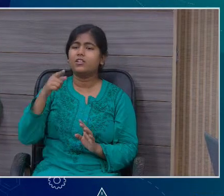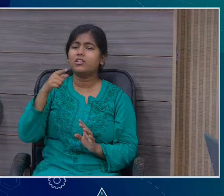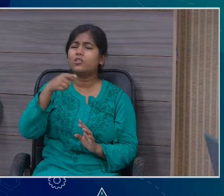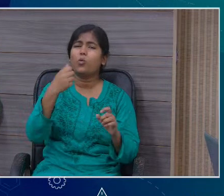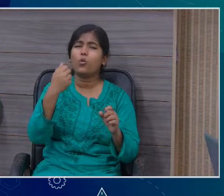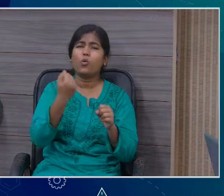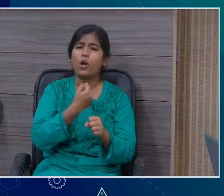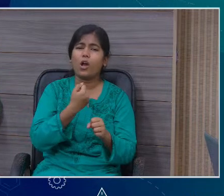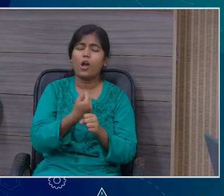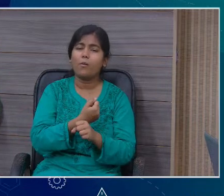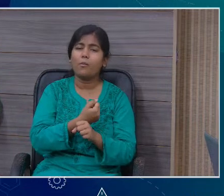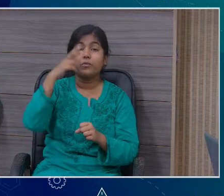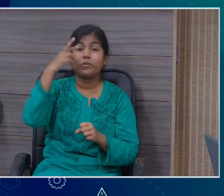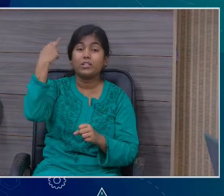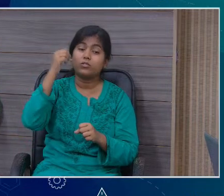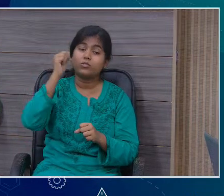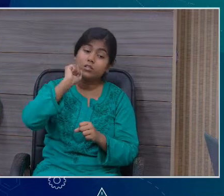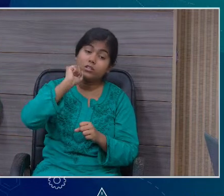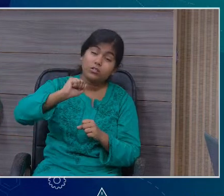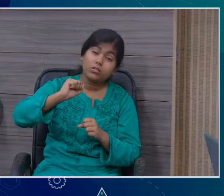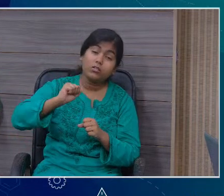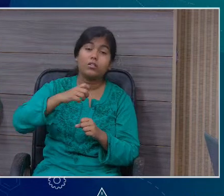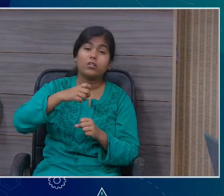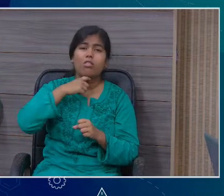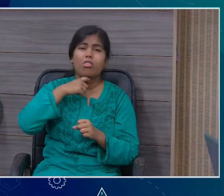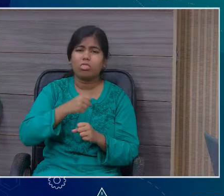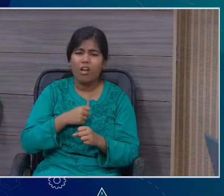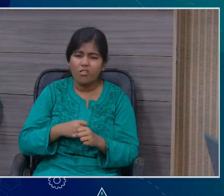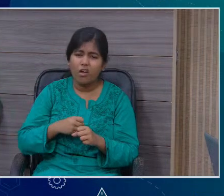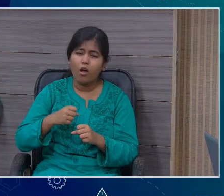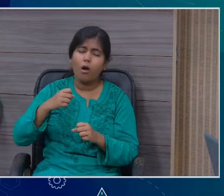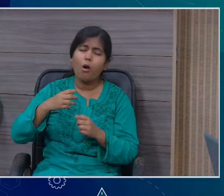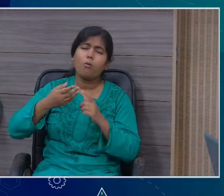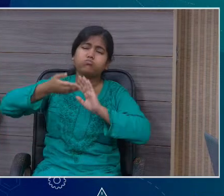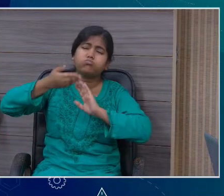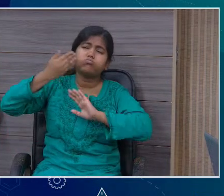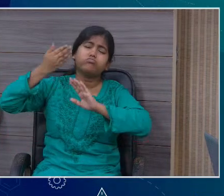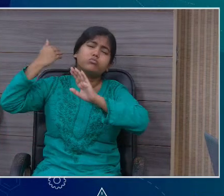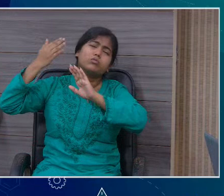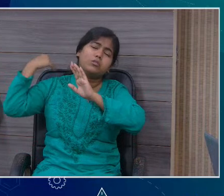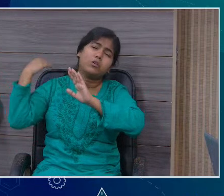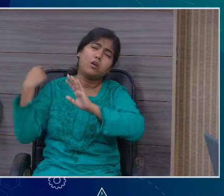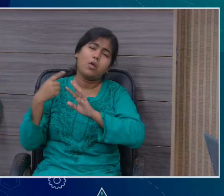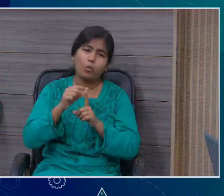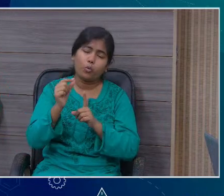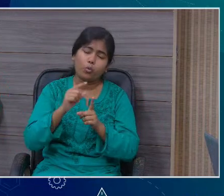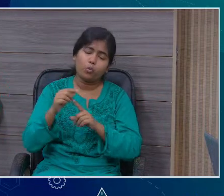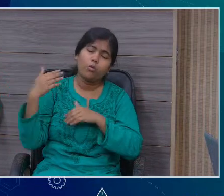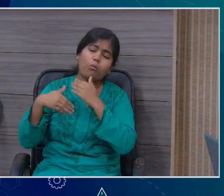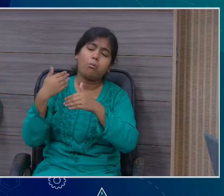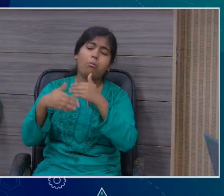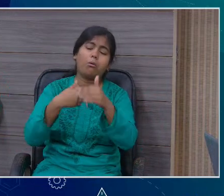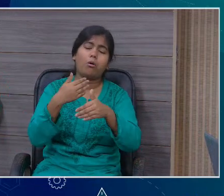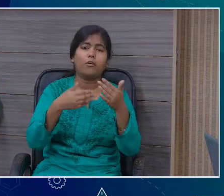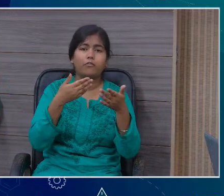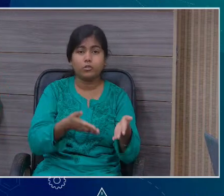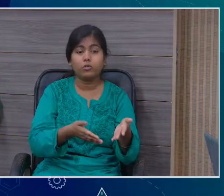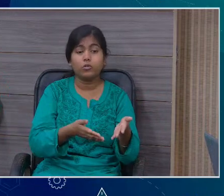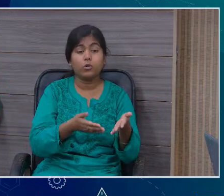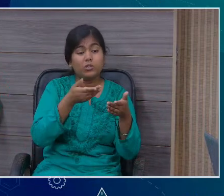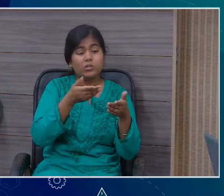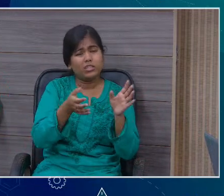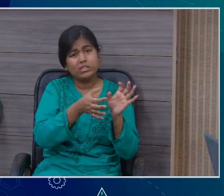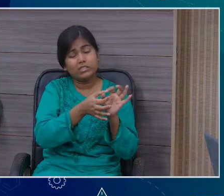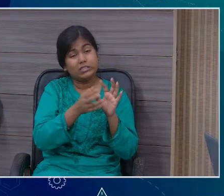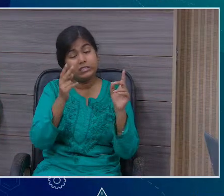काम कर रहे थे क्योंकि उनके forefathers भी कर रहे थे. How far is it or how close is it to the real reality?